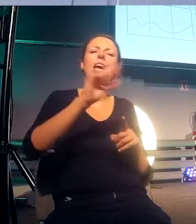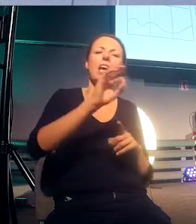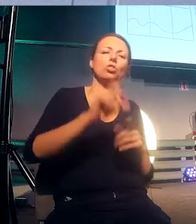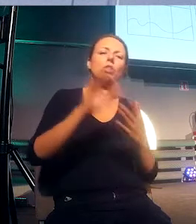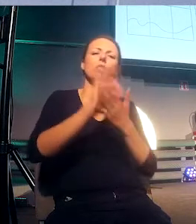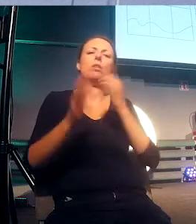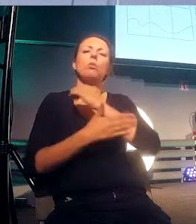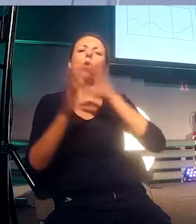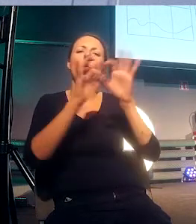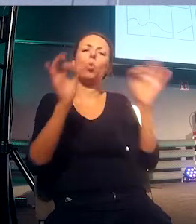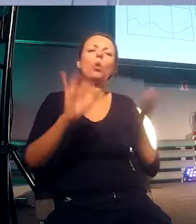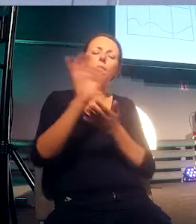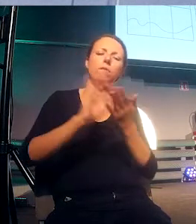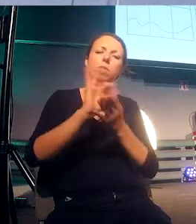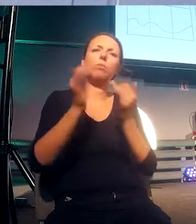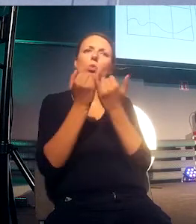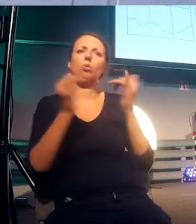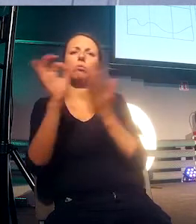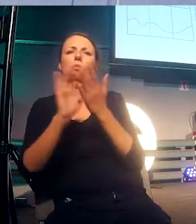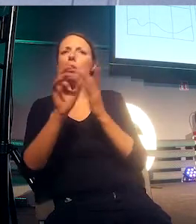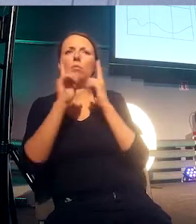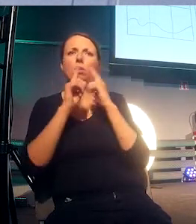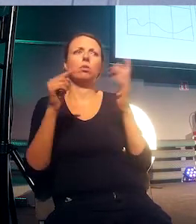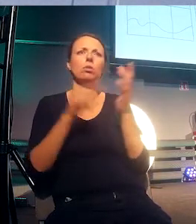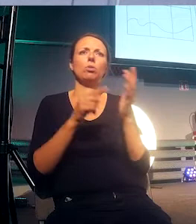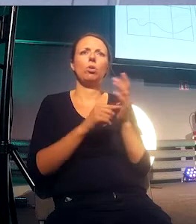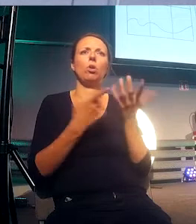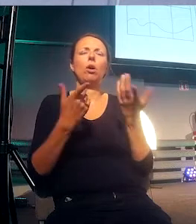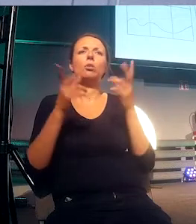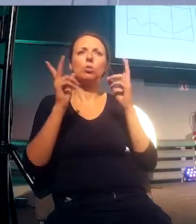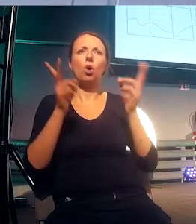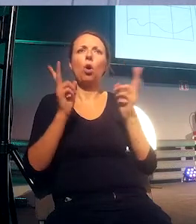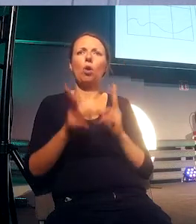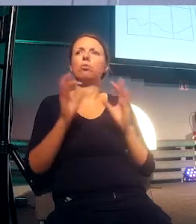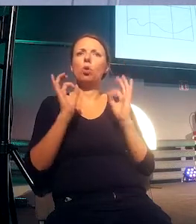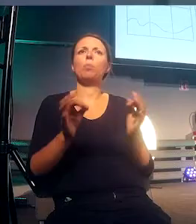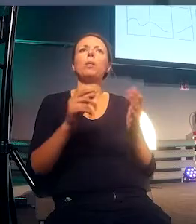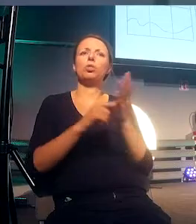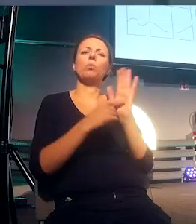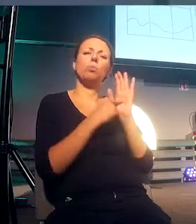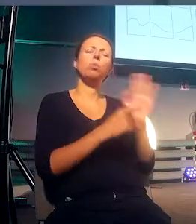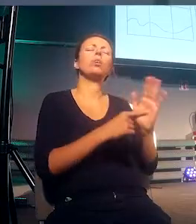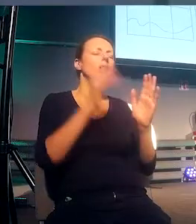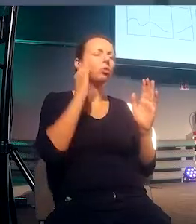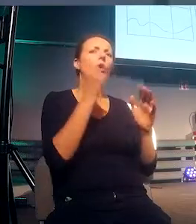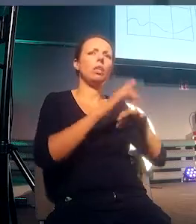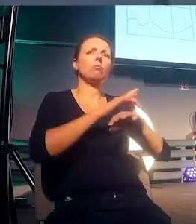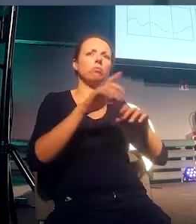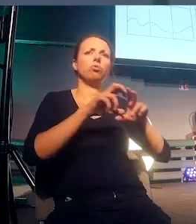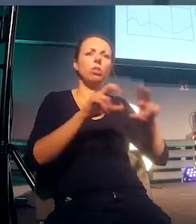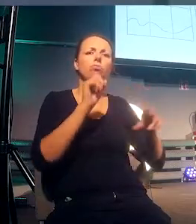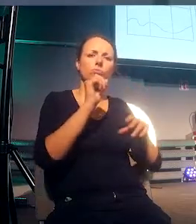innych narzędzi do prototypowania zajmuje realnie bardzo, ale to bardzo więcej czasu. Następnie review